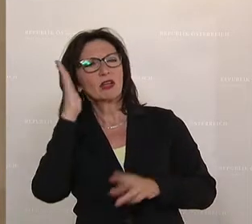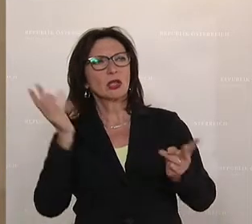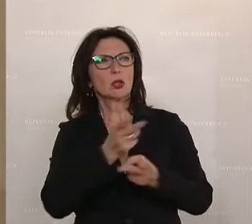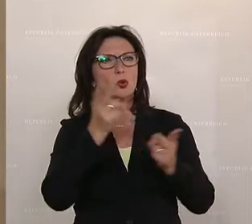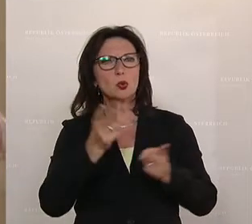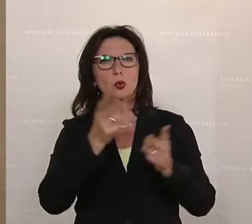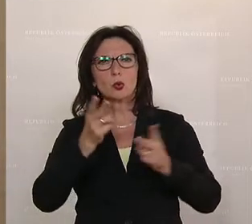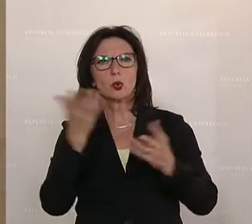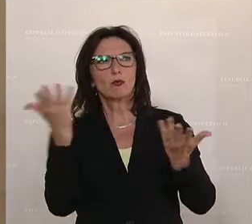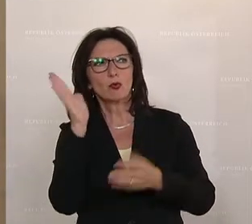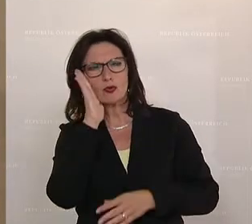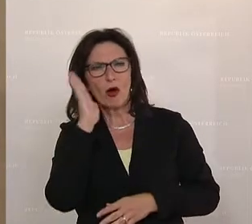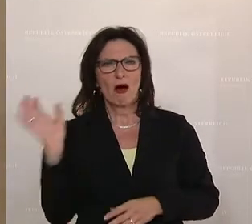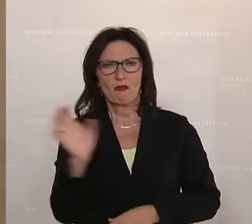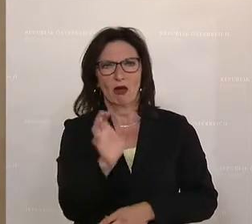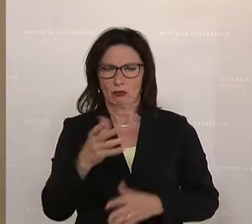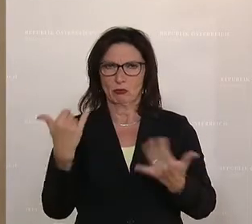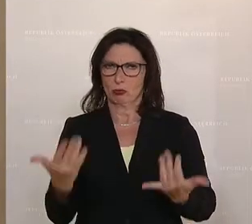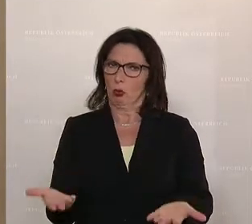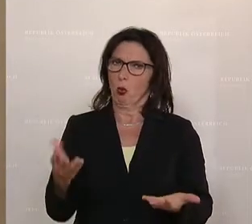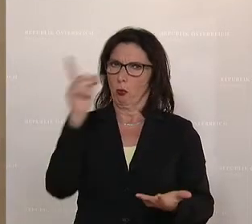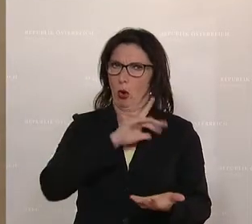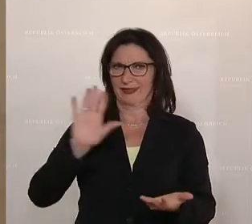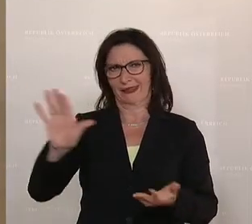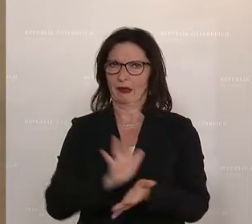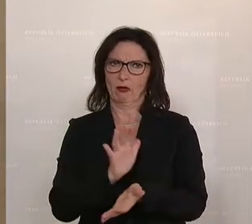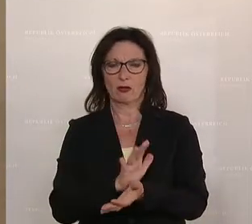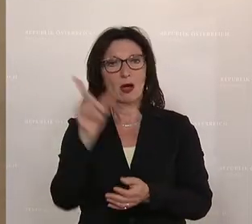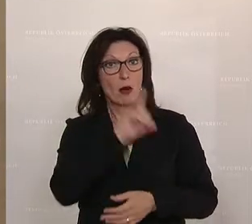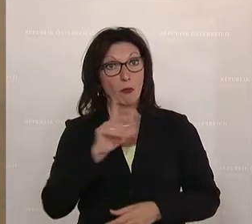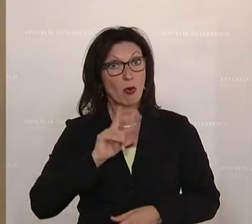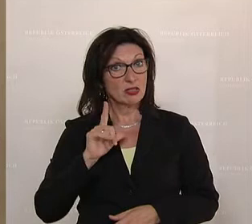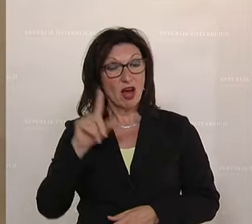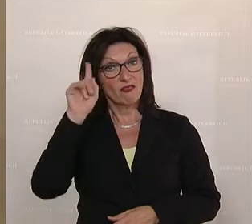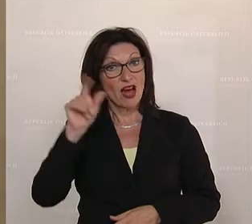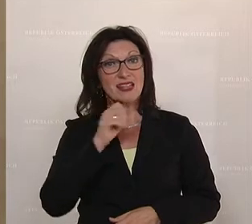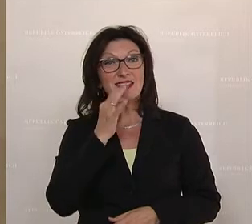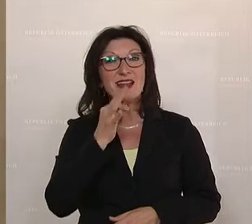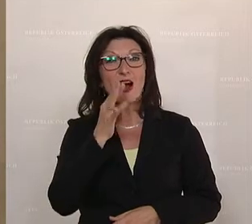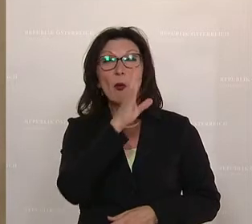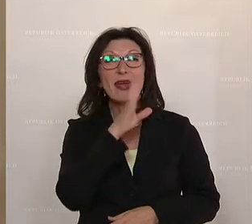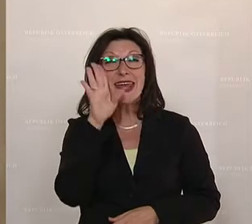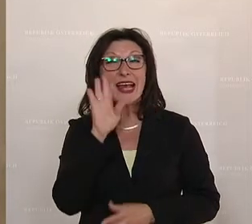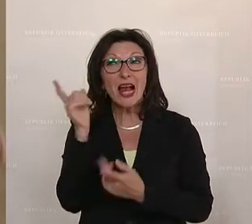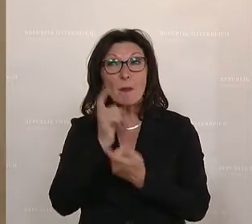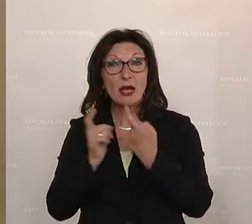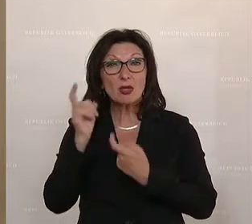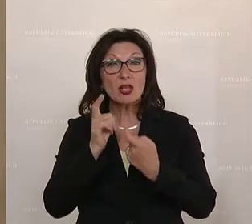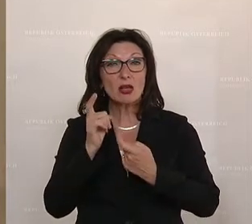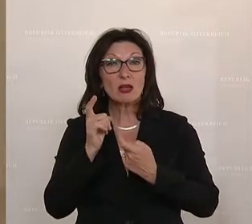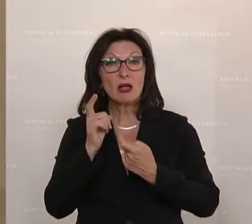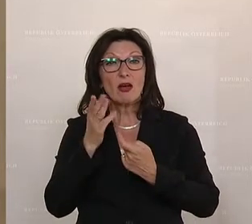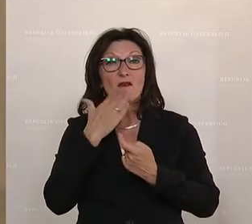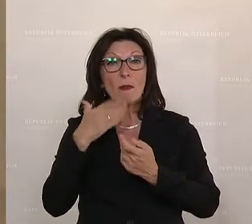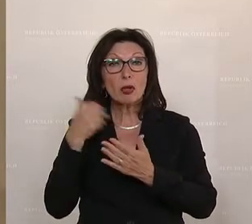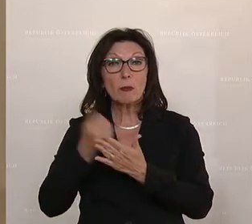Polizei momentan. Unsere Polizei weiß genau, dass es zur Bekämpfung der illegalen Migration eine Strategie braucht.